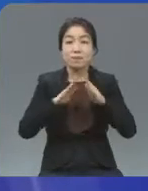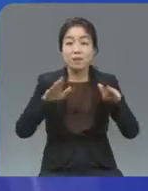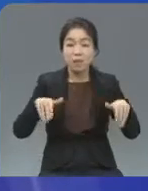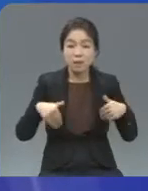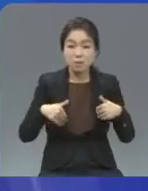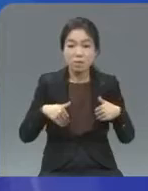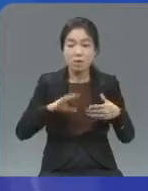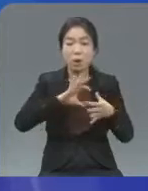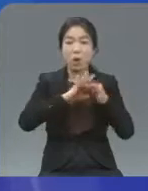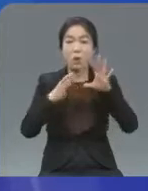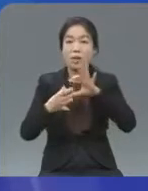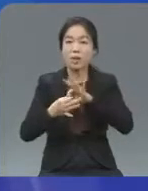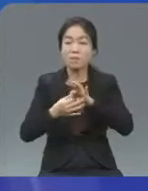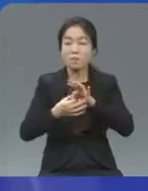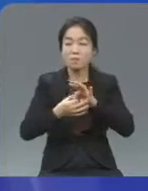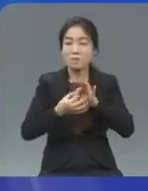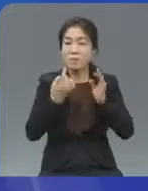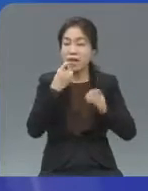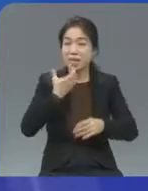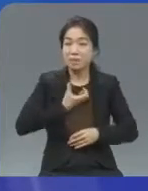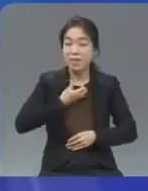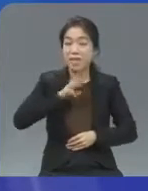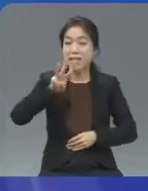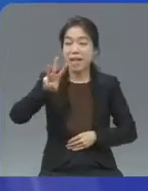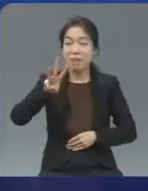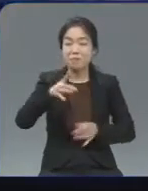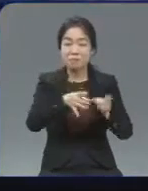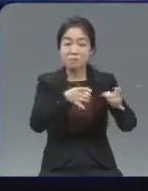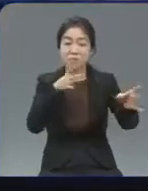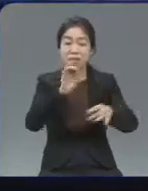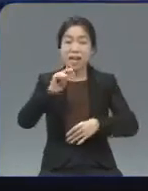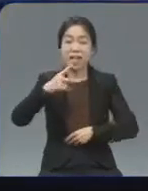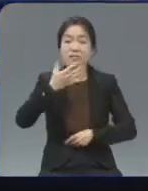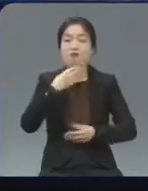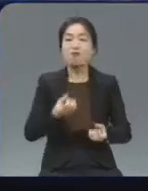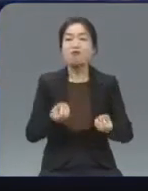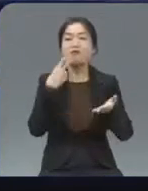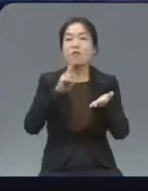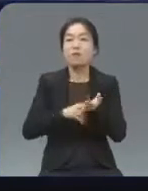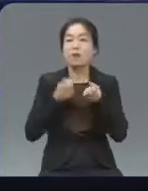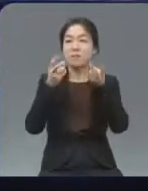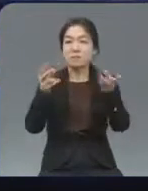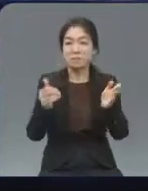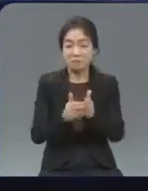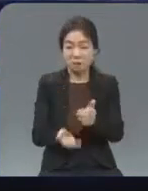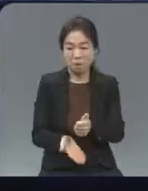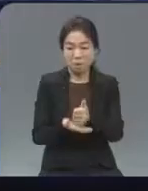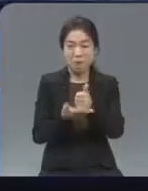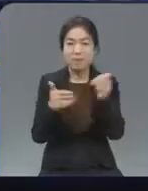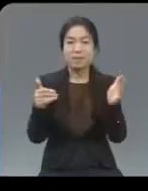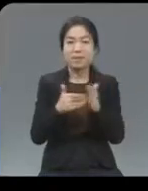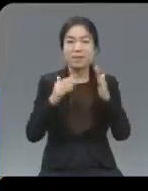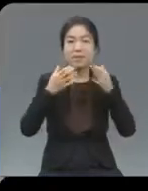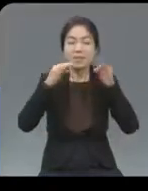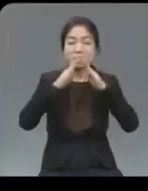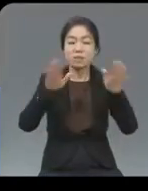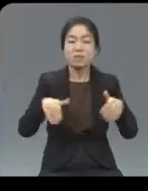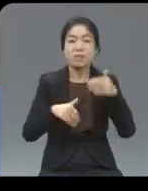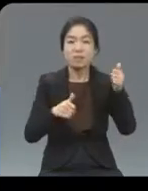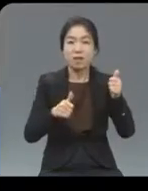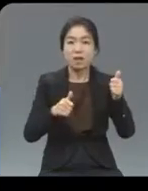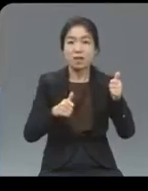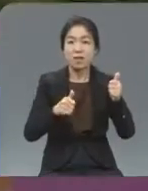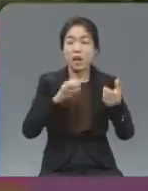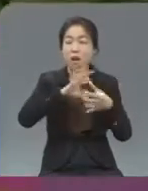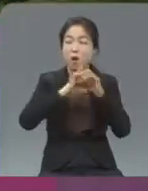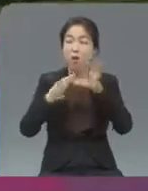전라남도가 올림픽 3관왕인 양궁의 안산 선수 등에게 축전을 보내고 격려했습니다. 김영록 전남지사는 올림픽